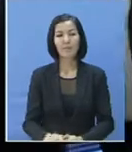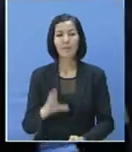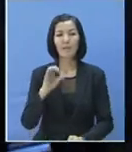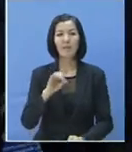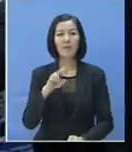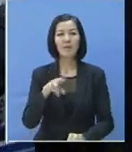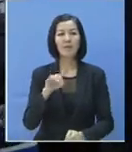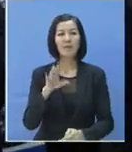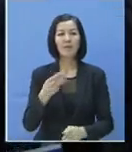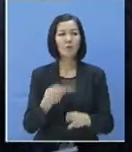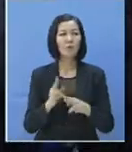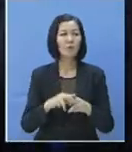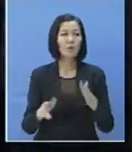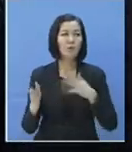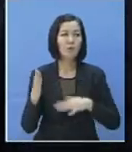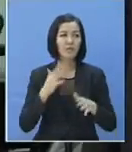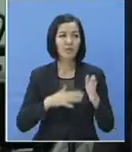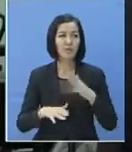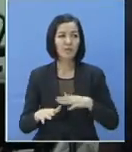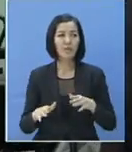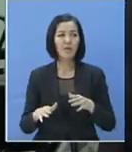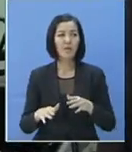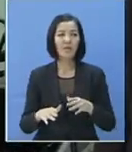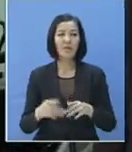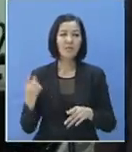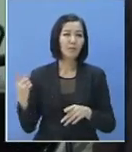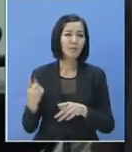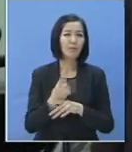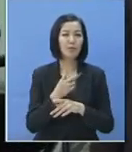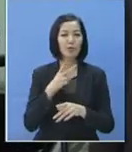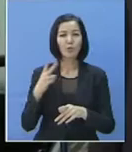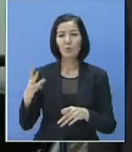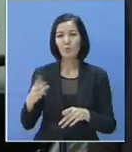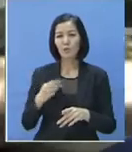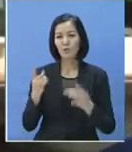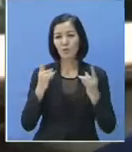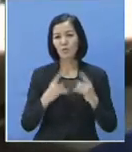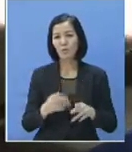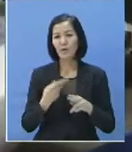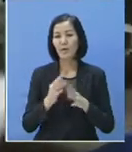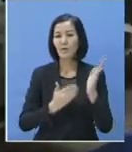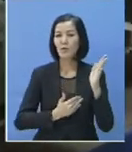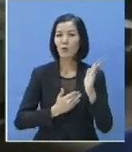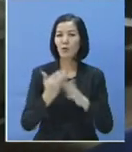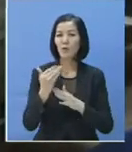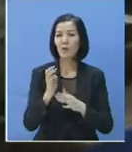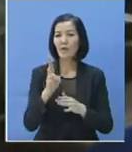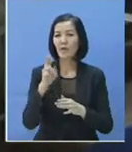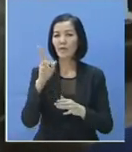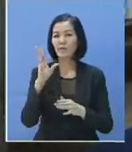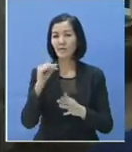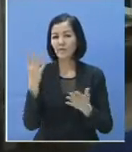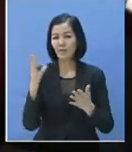Елдостың қуанышында шек жоқ, өмірге қайта келген деймін дейді. Тұңғышын қолына алып, күні кеше ғана ең жоғары әке деген мәртебені